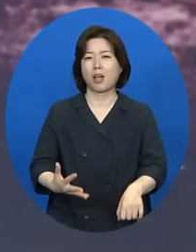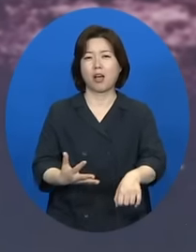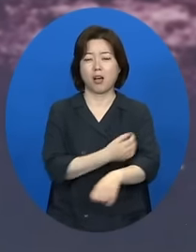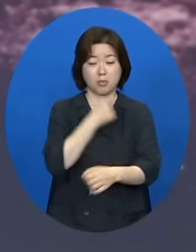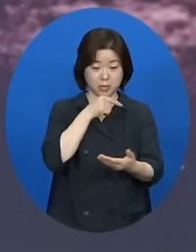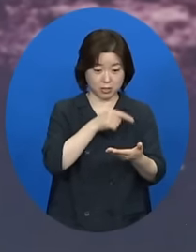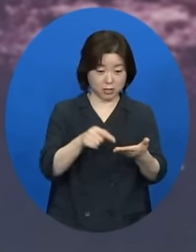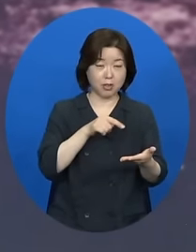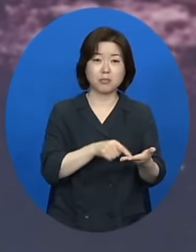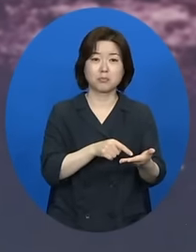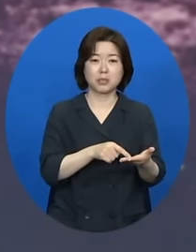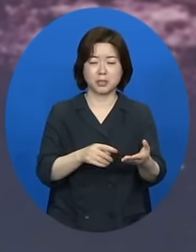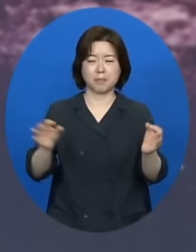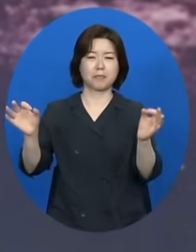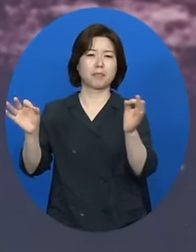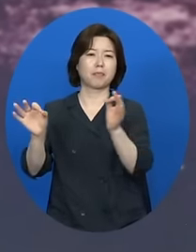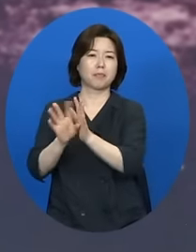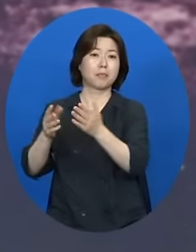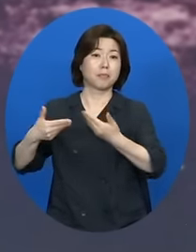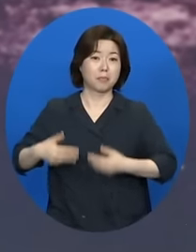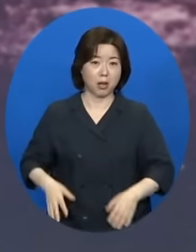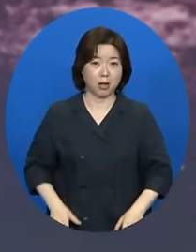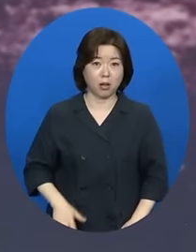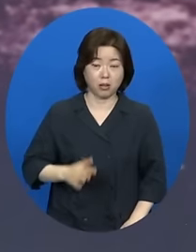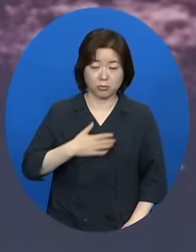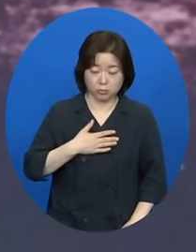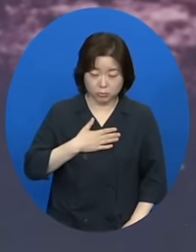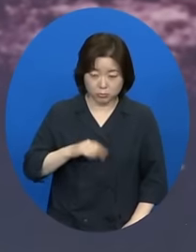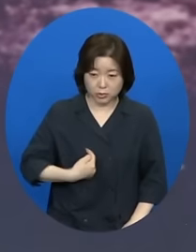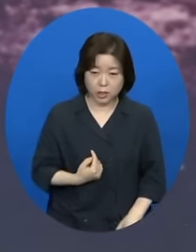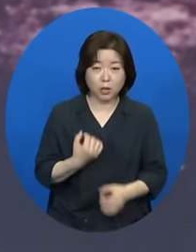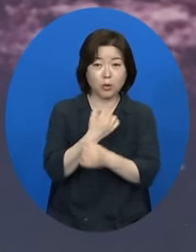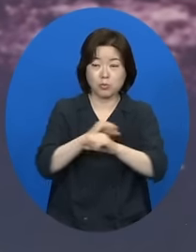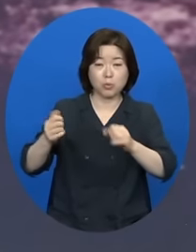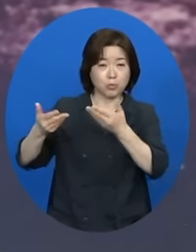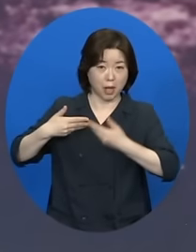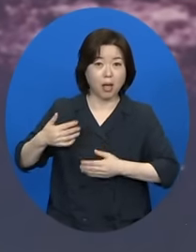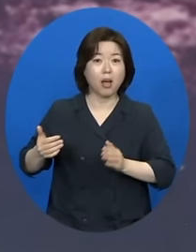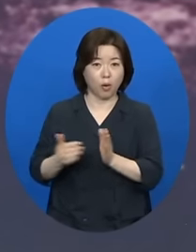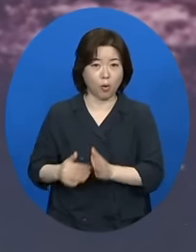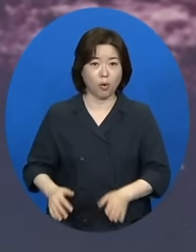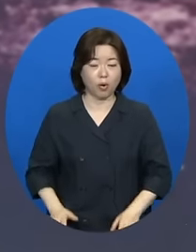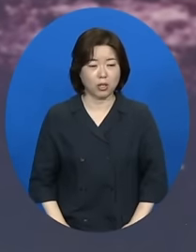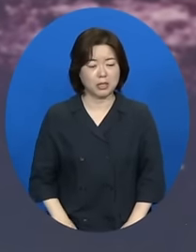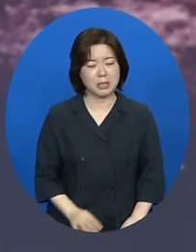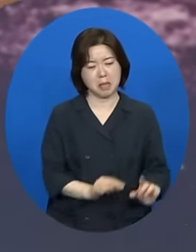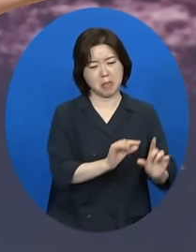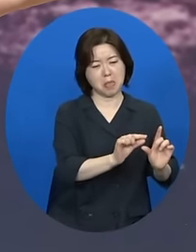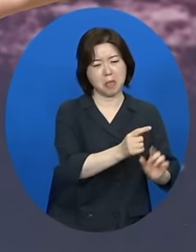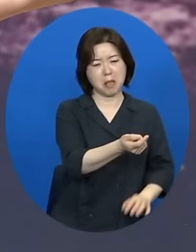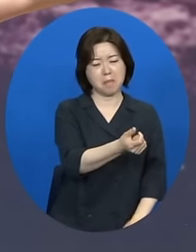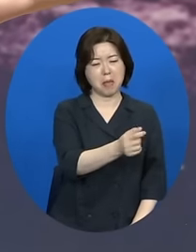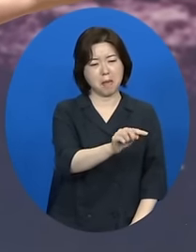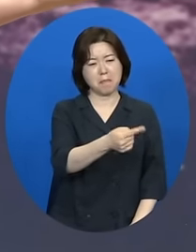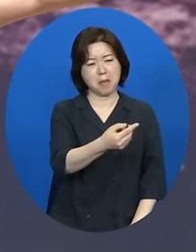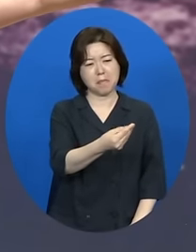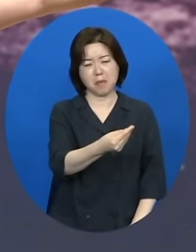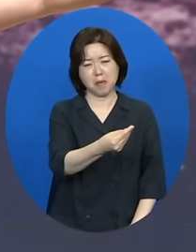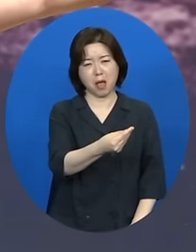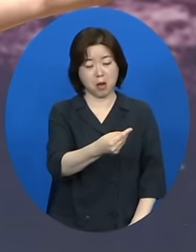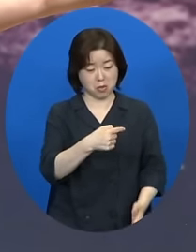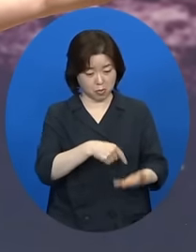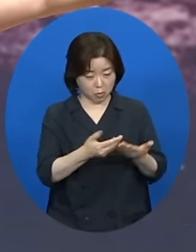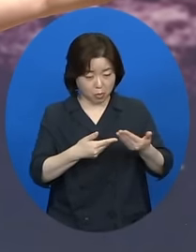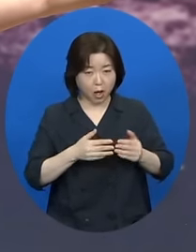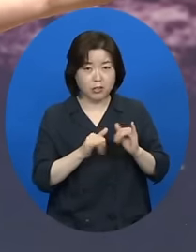빚을 탕감을 받은 거죠. 그러니까 자기가 이렇게 용서를 받았어. 탕감을 받았어. 그런데 고작 몇백만 원 나에게 손해를 끼친